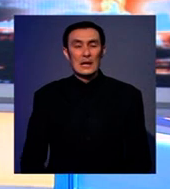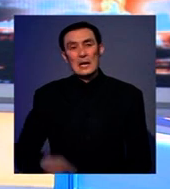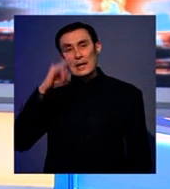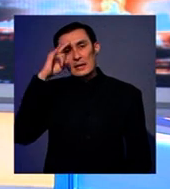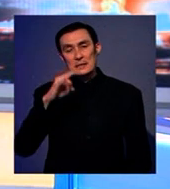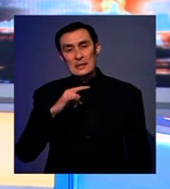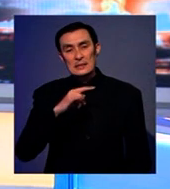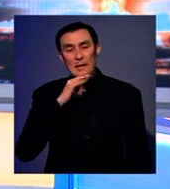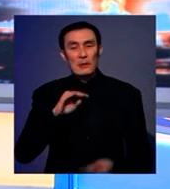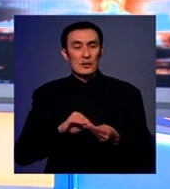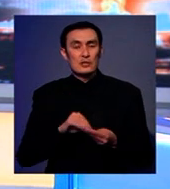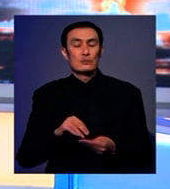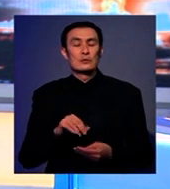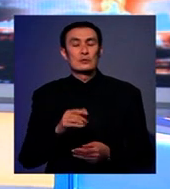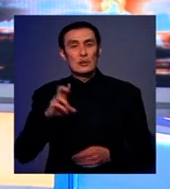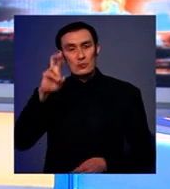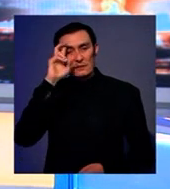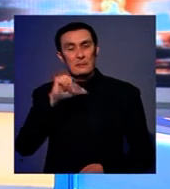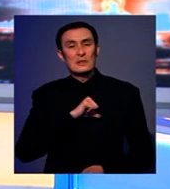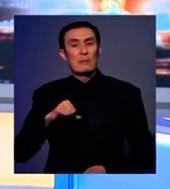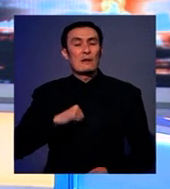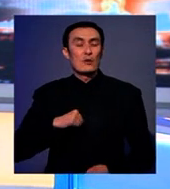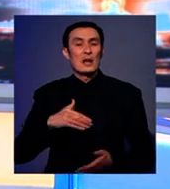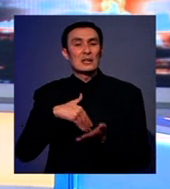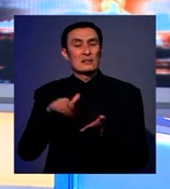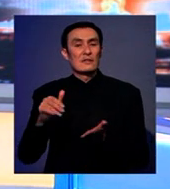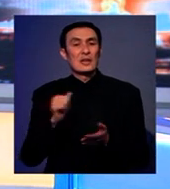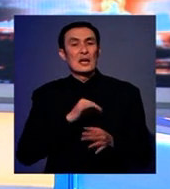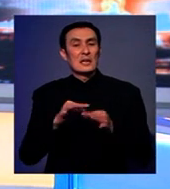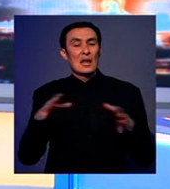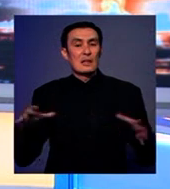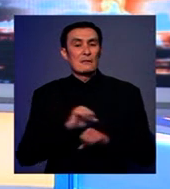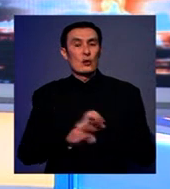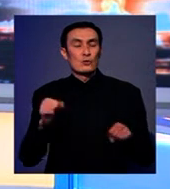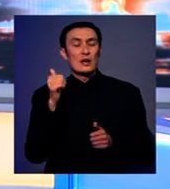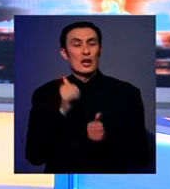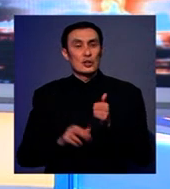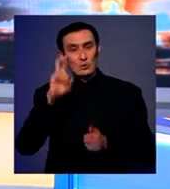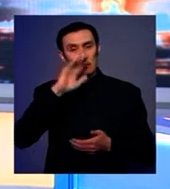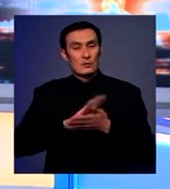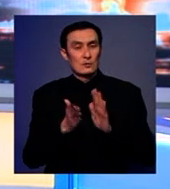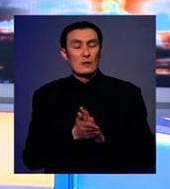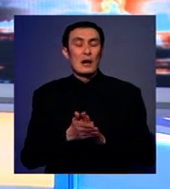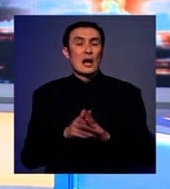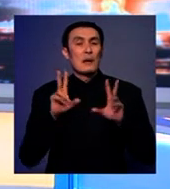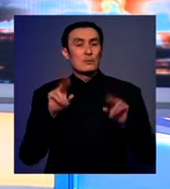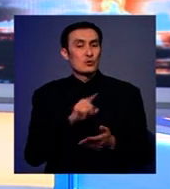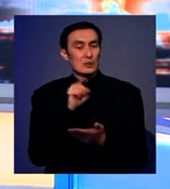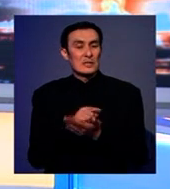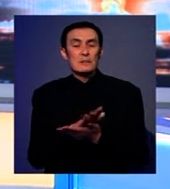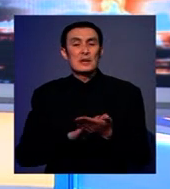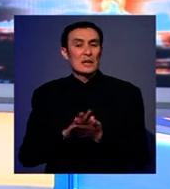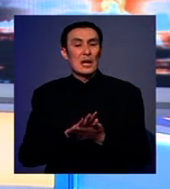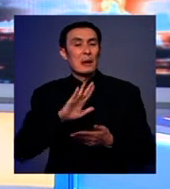Казахстан остается страной, добровольно отказавшейся от ядерного оружия. Соглашение, по которому каждое государство-участник обязуется никогда и ни при